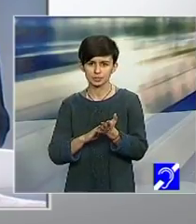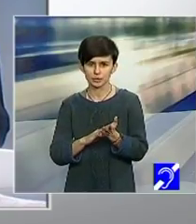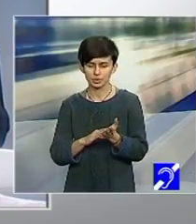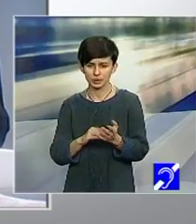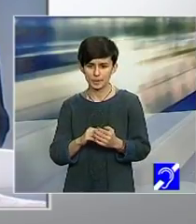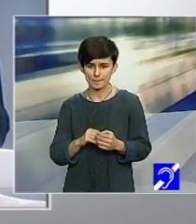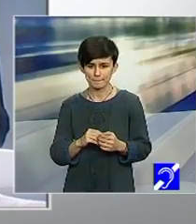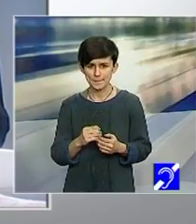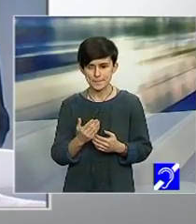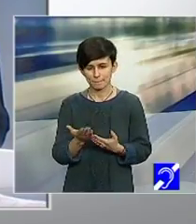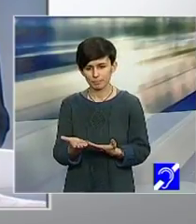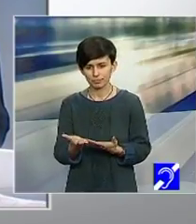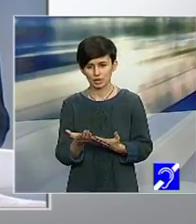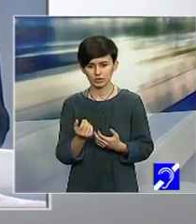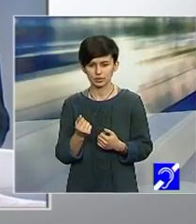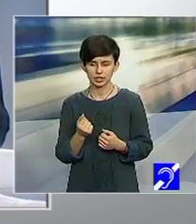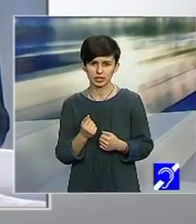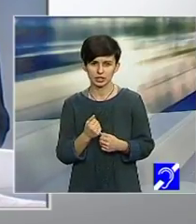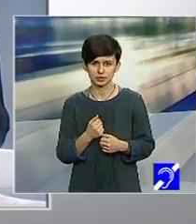dat spre